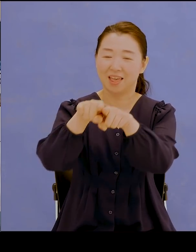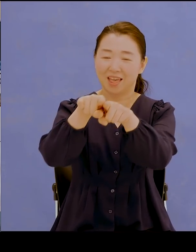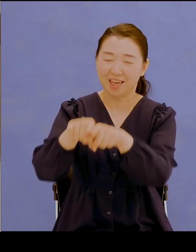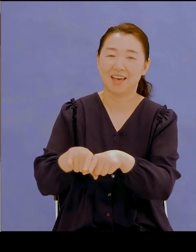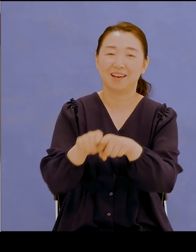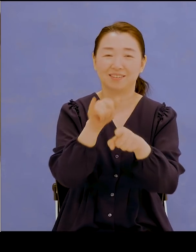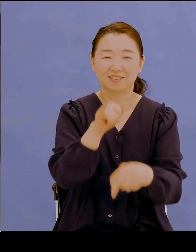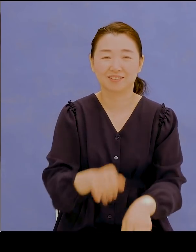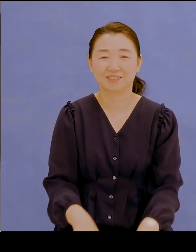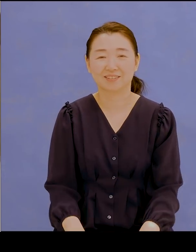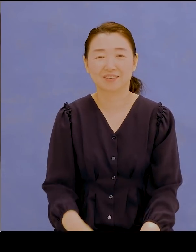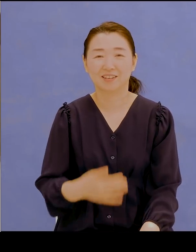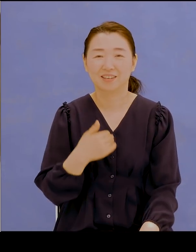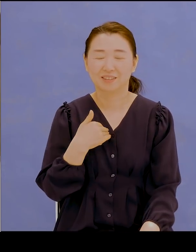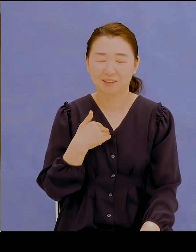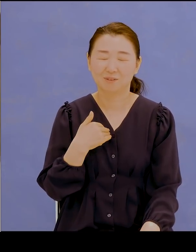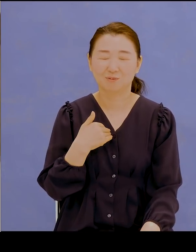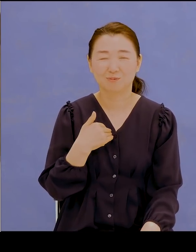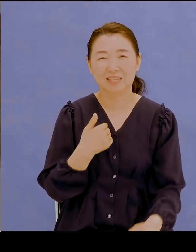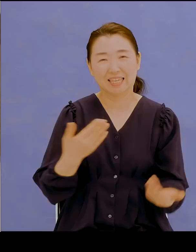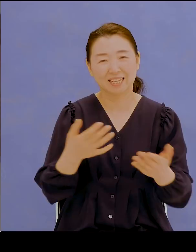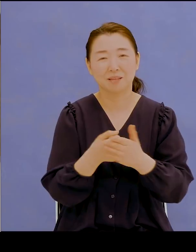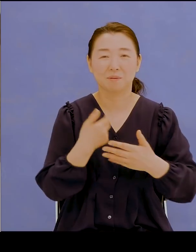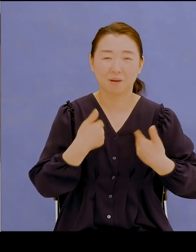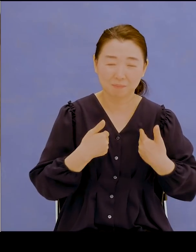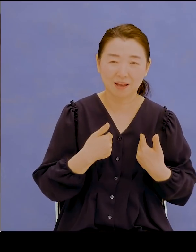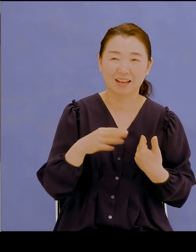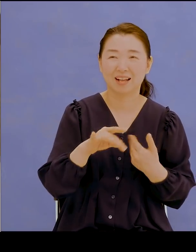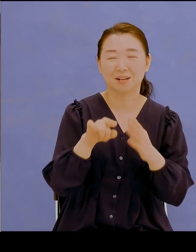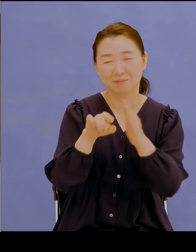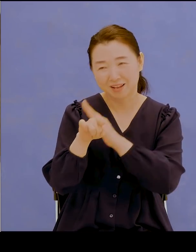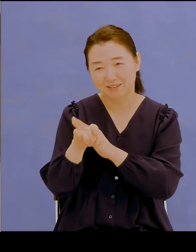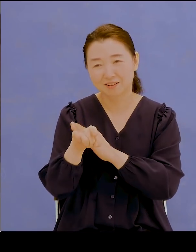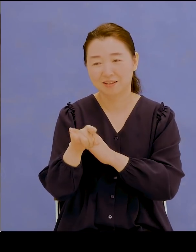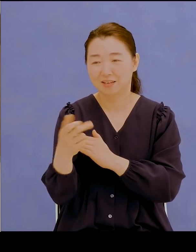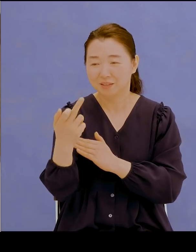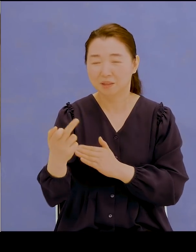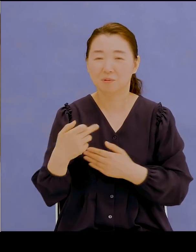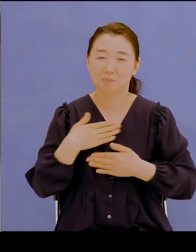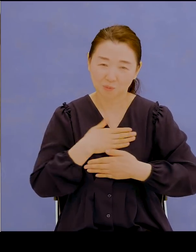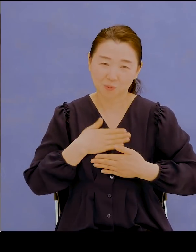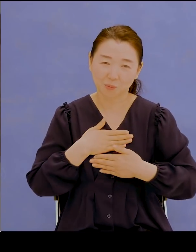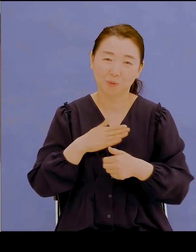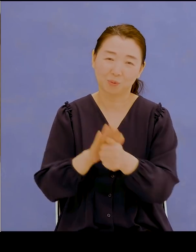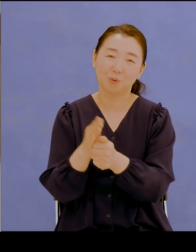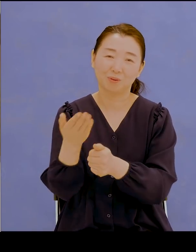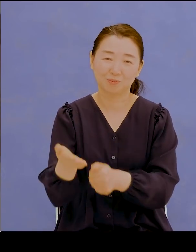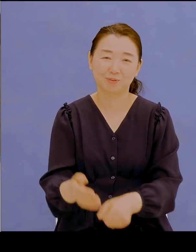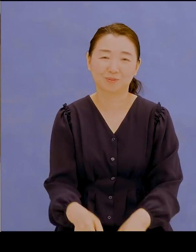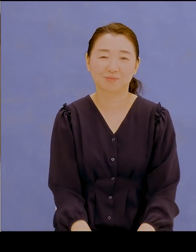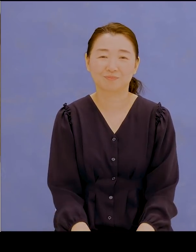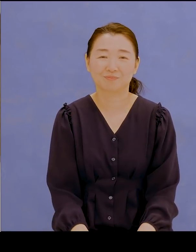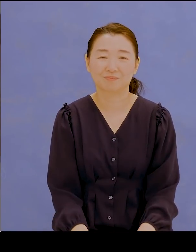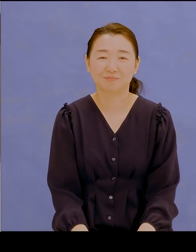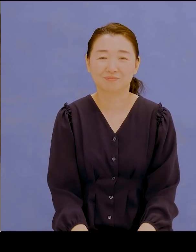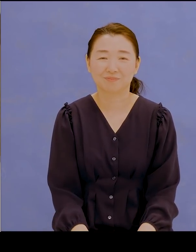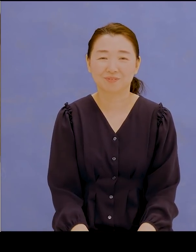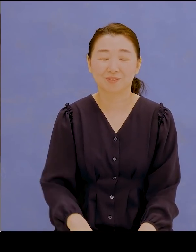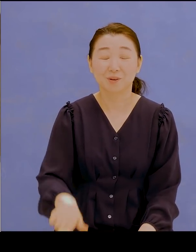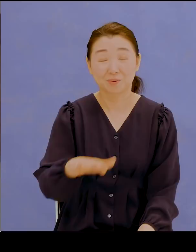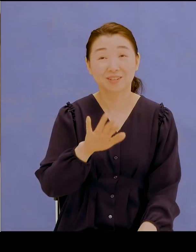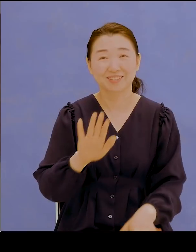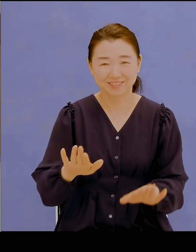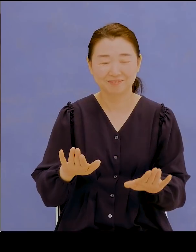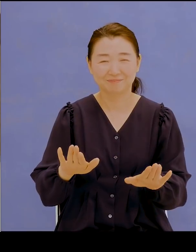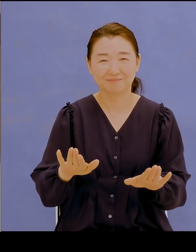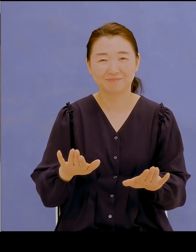다 하고 저는 바쁘니까 뭐 틈틈이 가서 남동생 목욕도 시키고 그런 역할을 이제 아유.